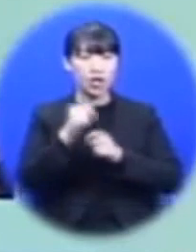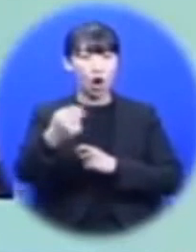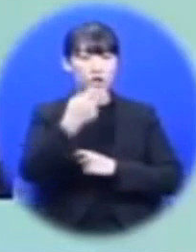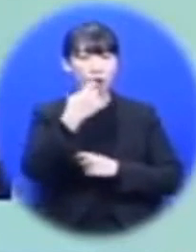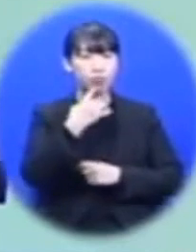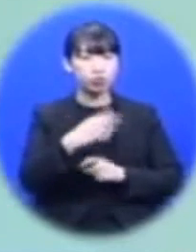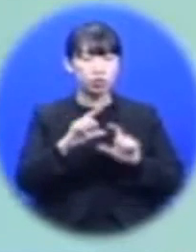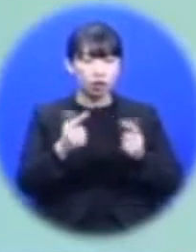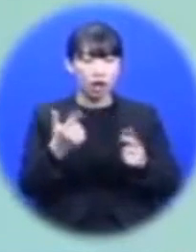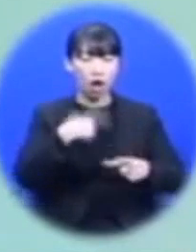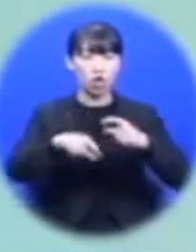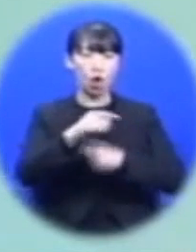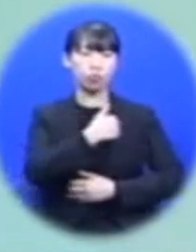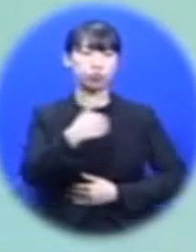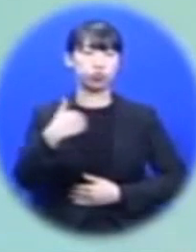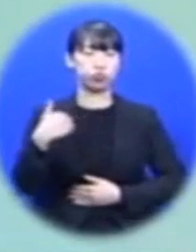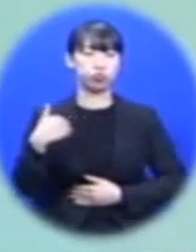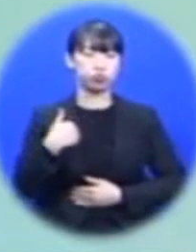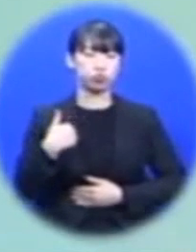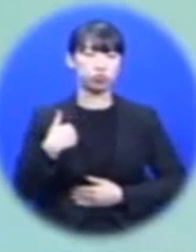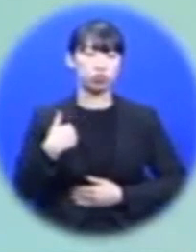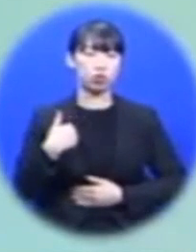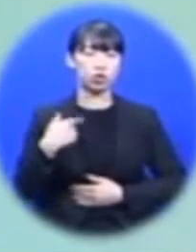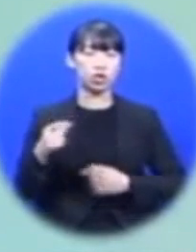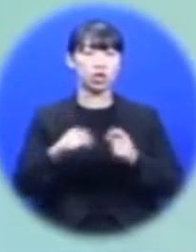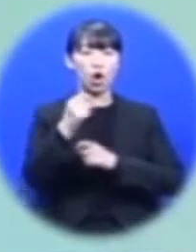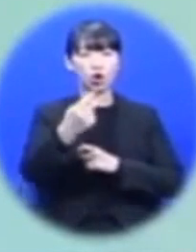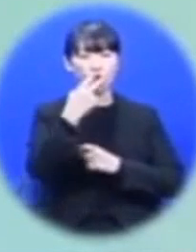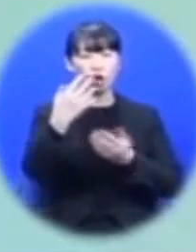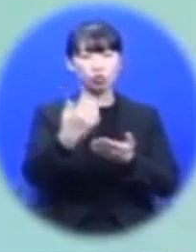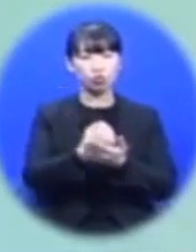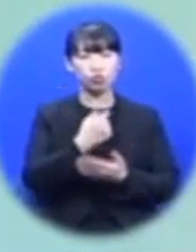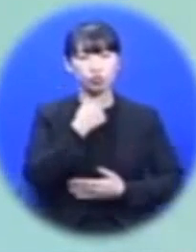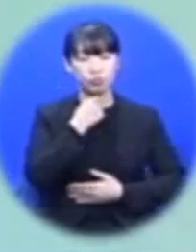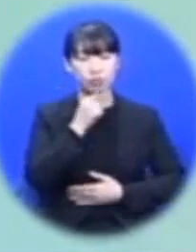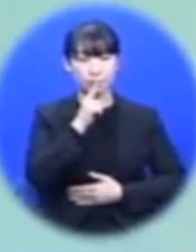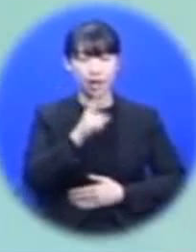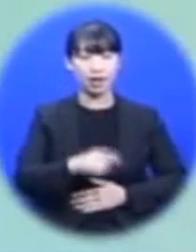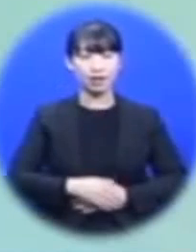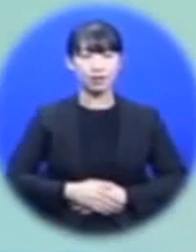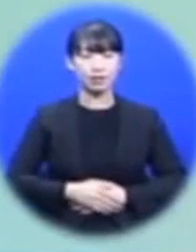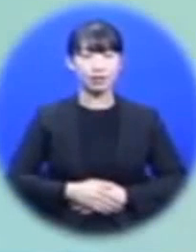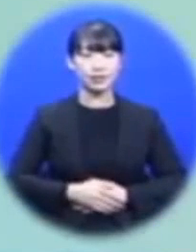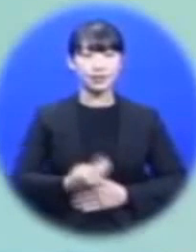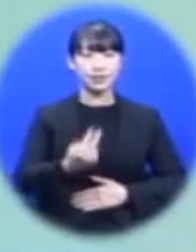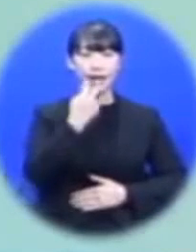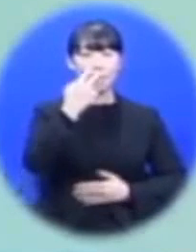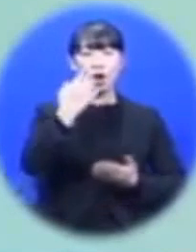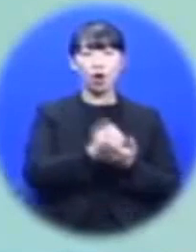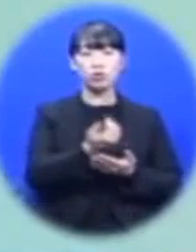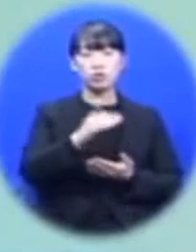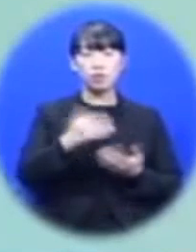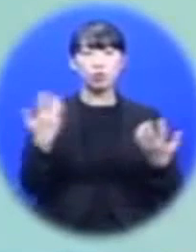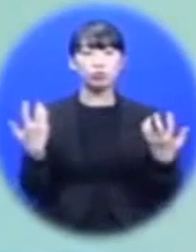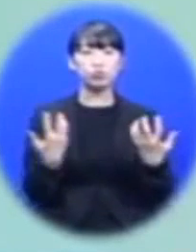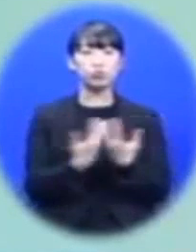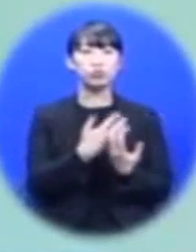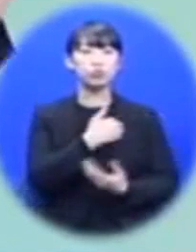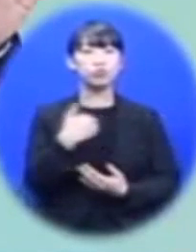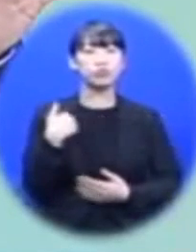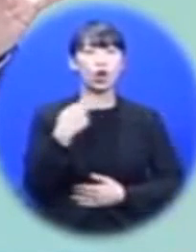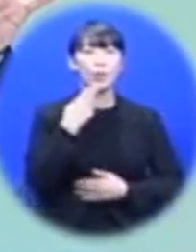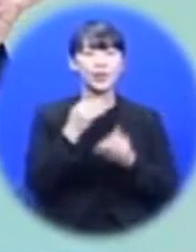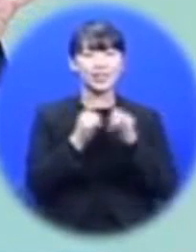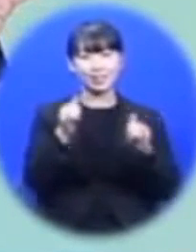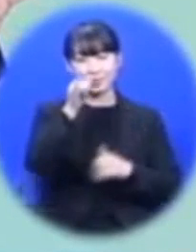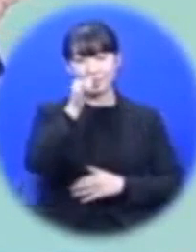것입니다 자 생명을 가지고는 있는데 풍성하지 않은 사람이 있습니다 어떤 사람이죠 중환자실에